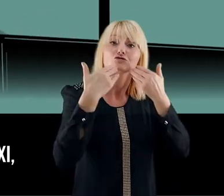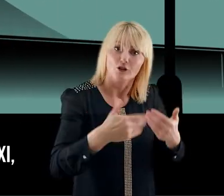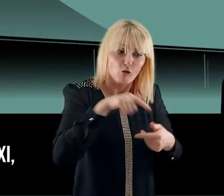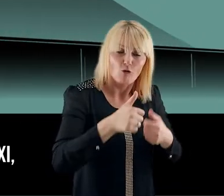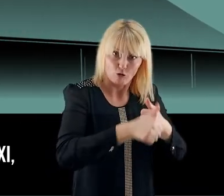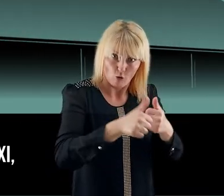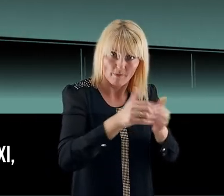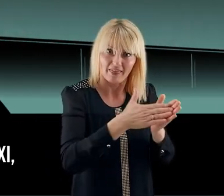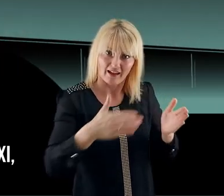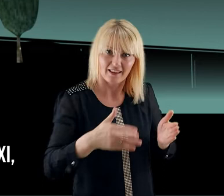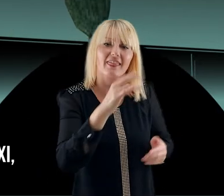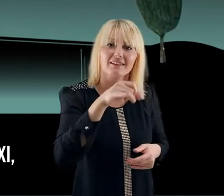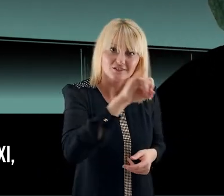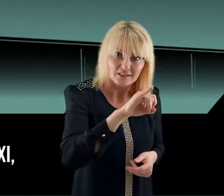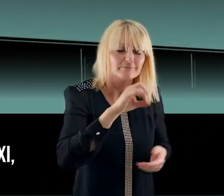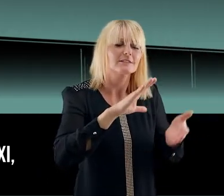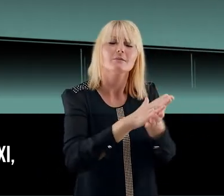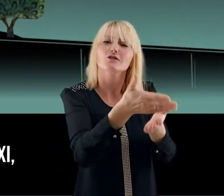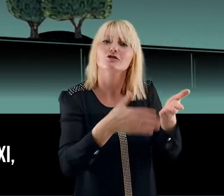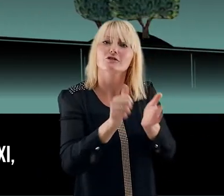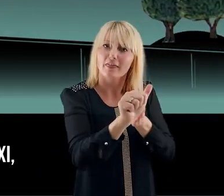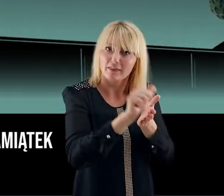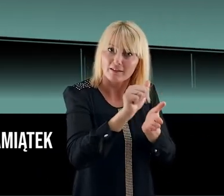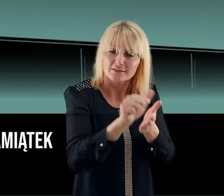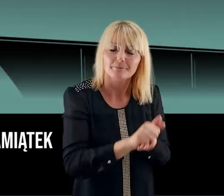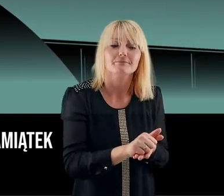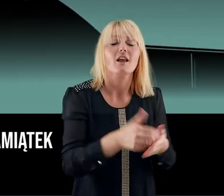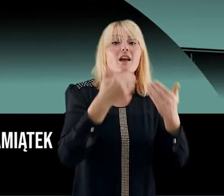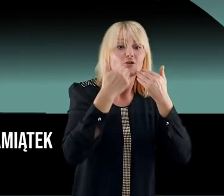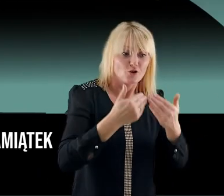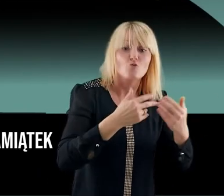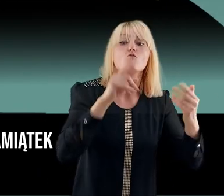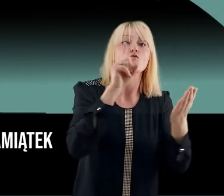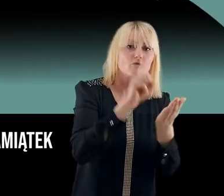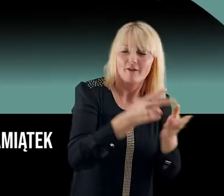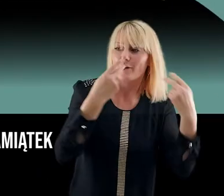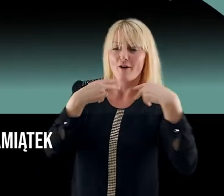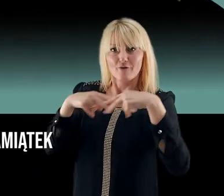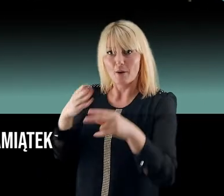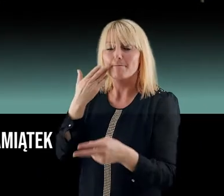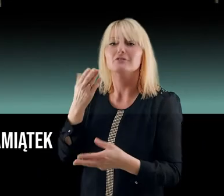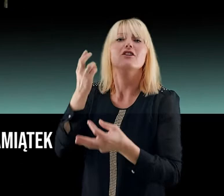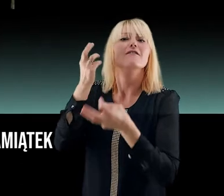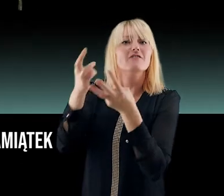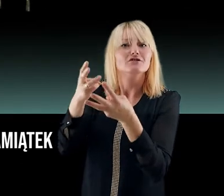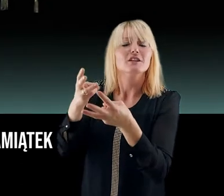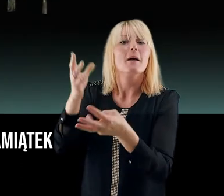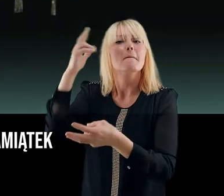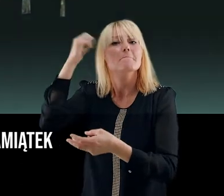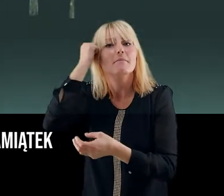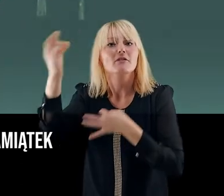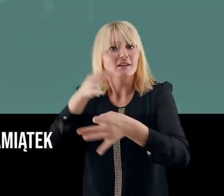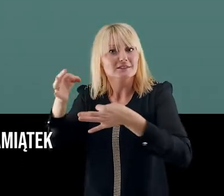Wskutek postanowień traktatu ryskiego zawartych w artykule 11 na zamek królewski na Wawelu powróciło wiele bezcennych pamiątek